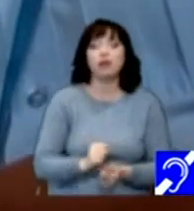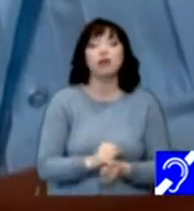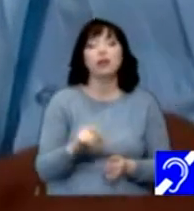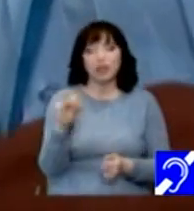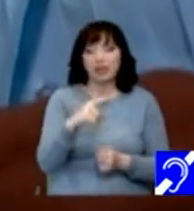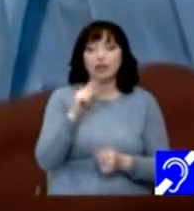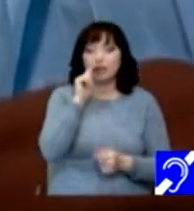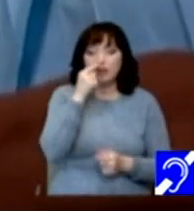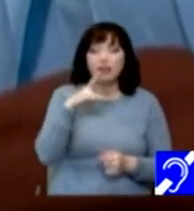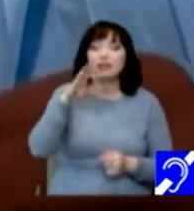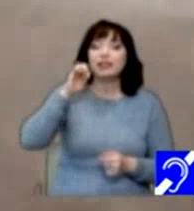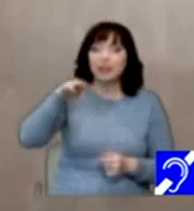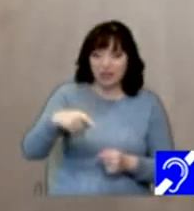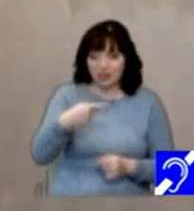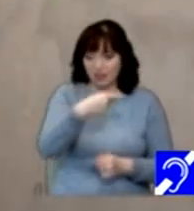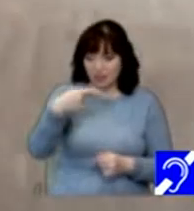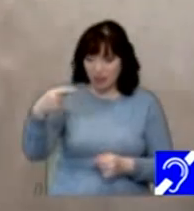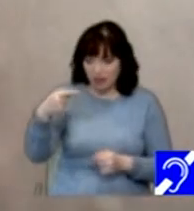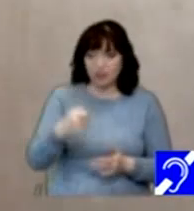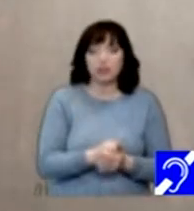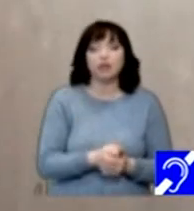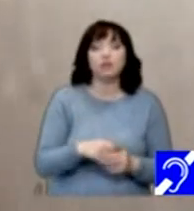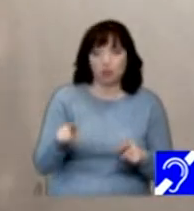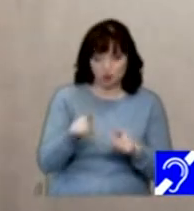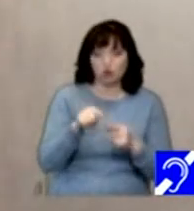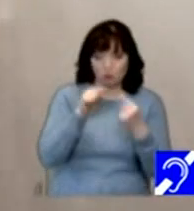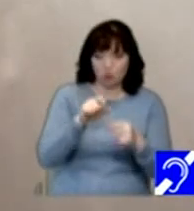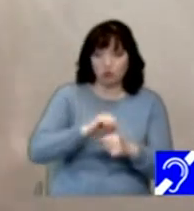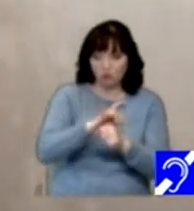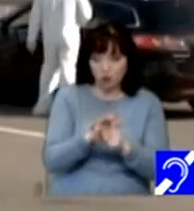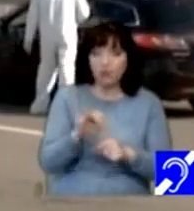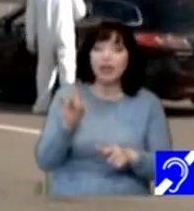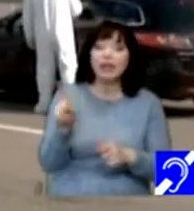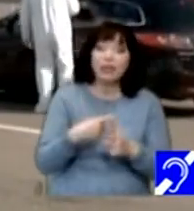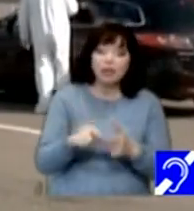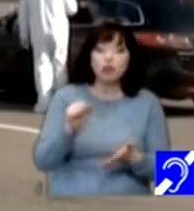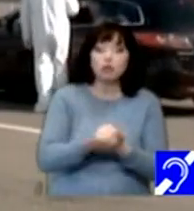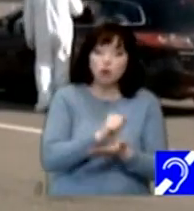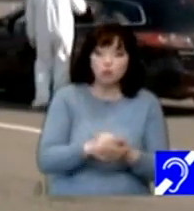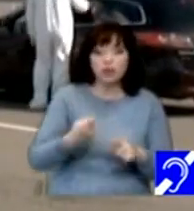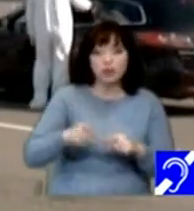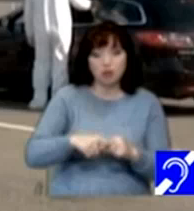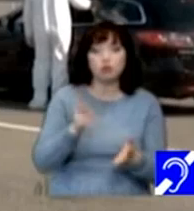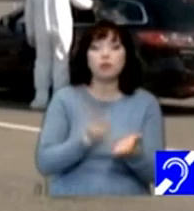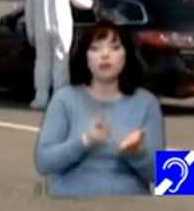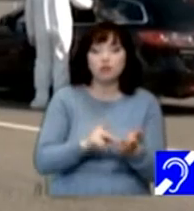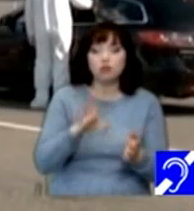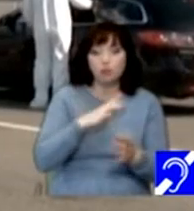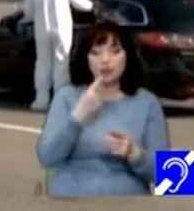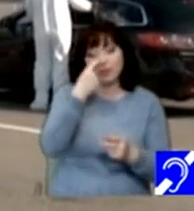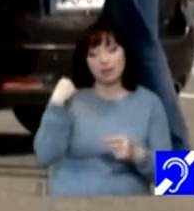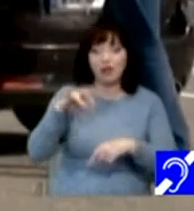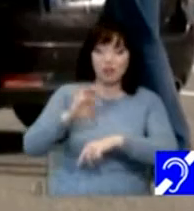un test negativ de asemenea la COVID-19 sau un act care să confirme trecerea recentă prin